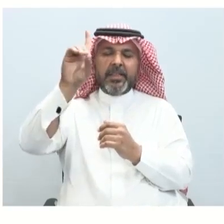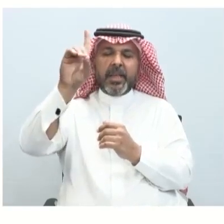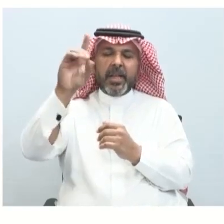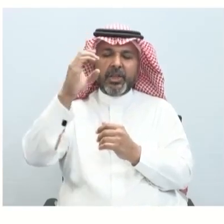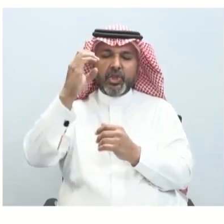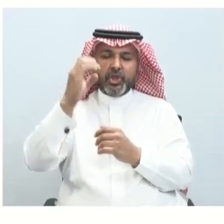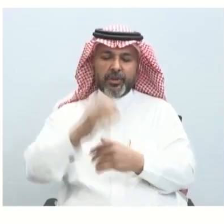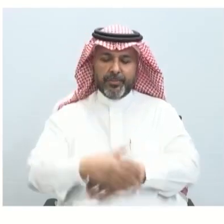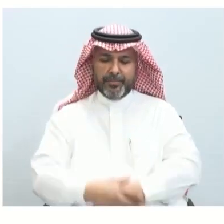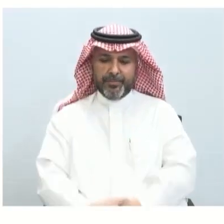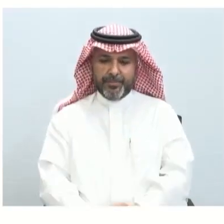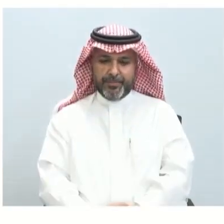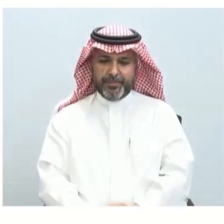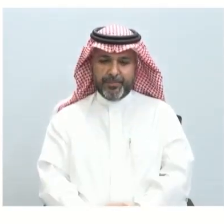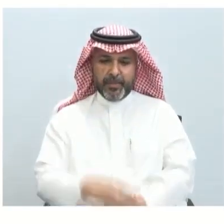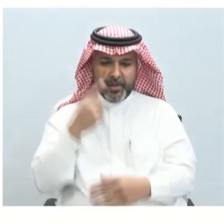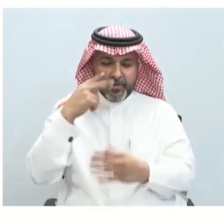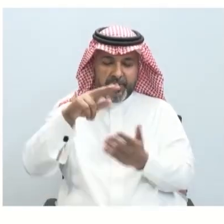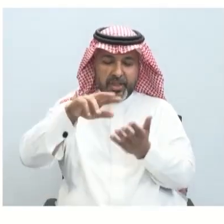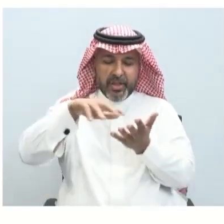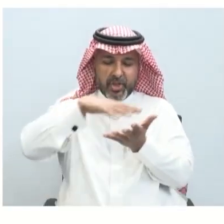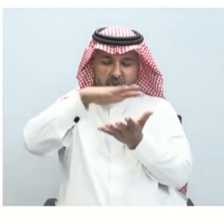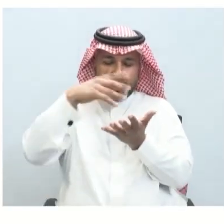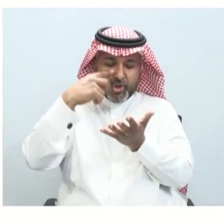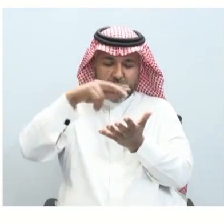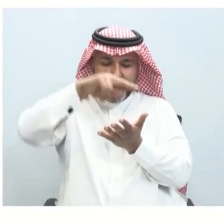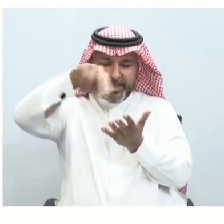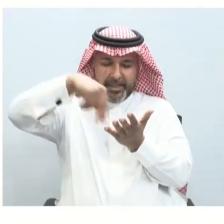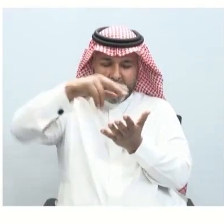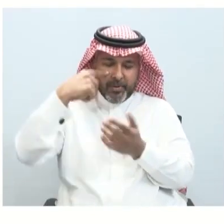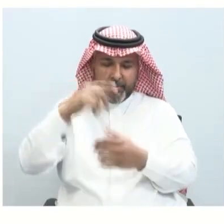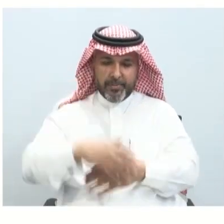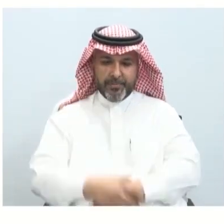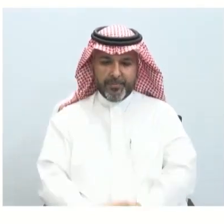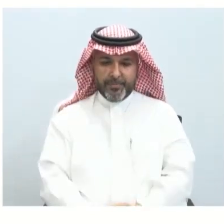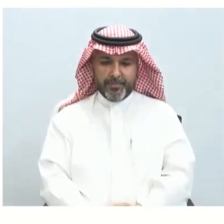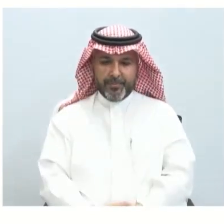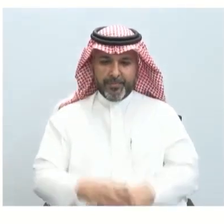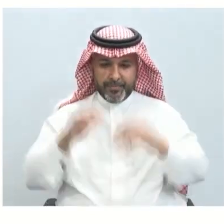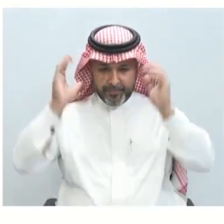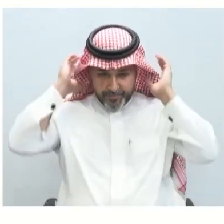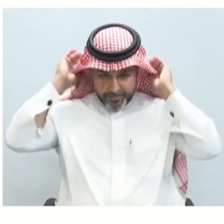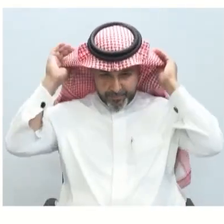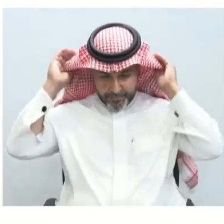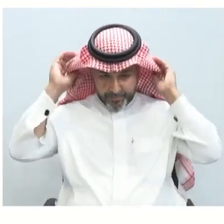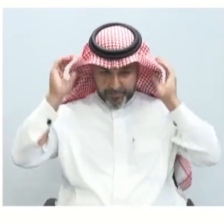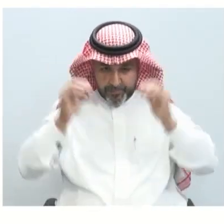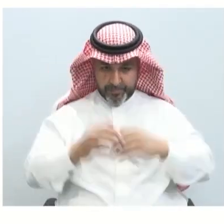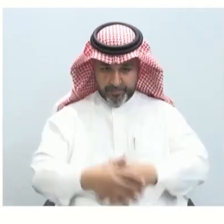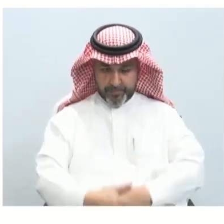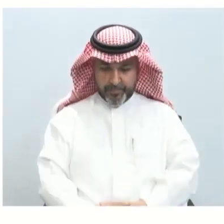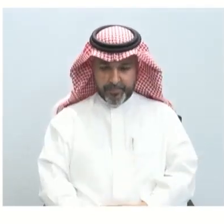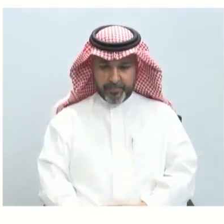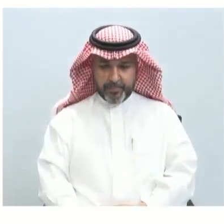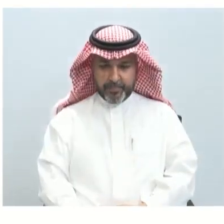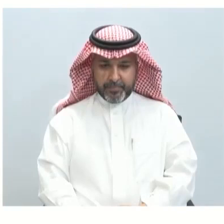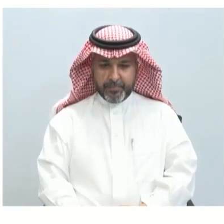الخليه استخدم واستخدم الشكل الاتي في الماضي كان في الطور البيني او كان الطور البيني يسمى طور الراحه في دوره